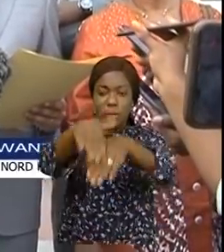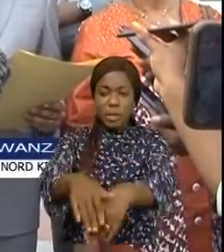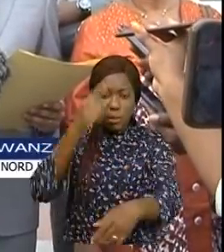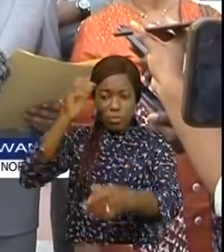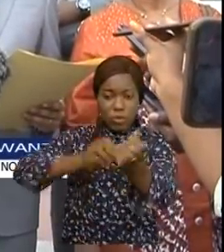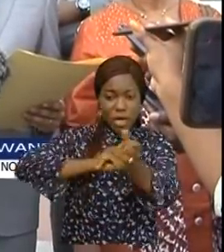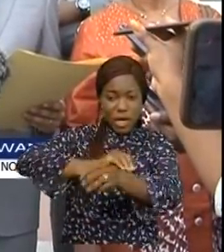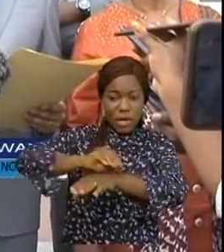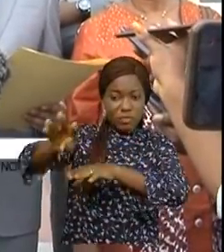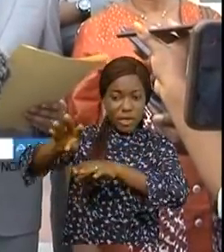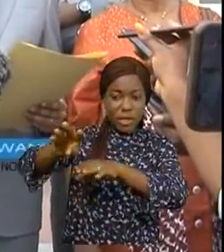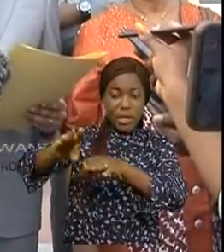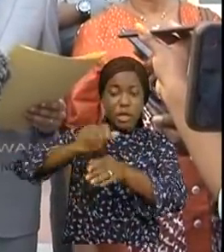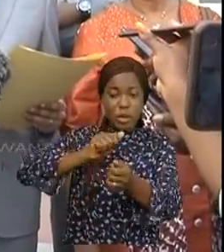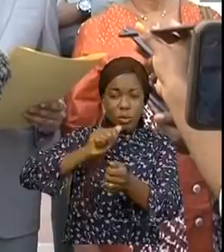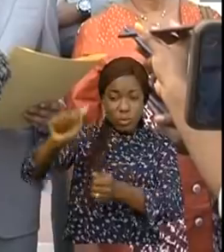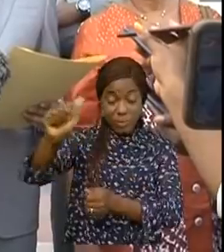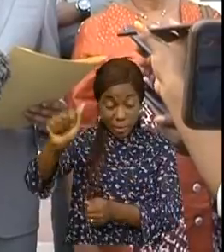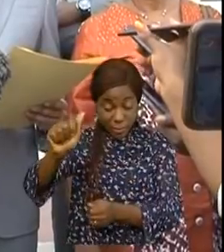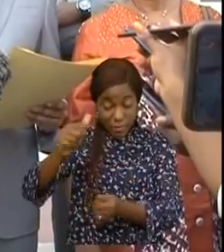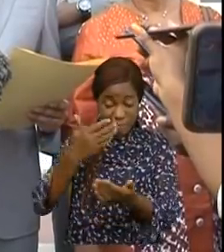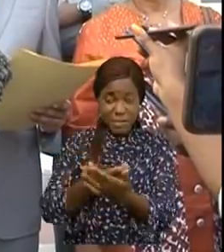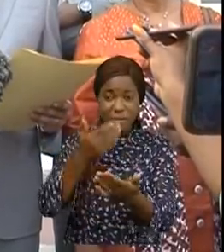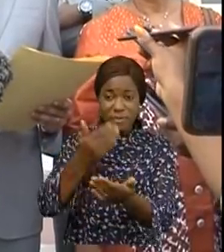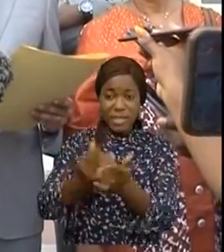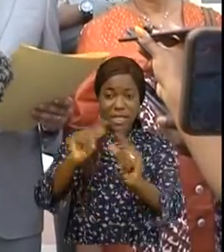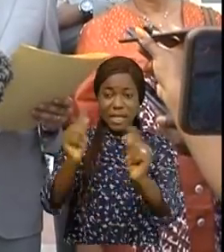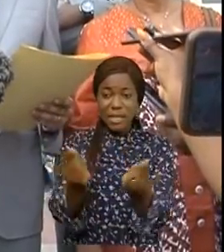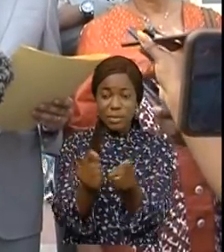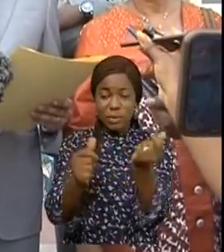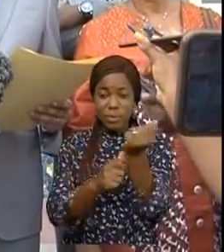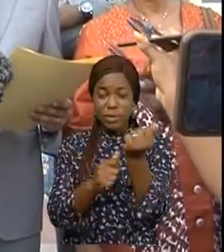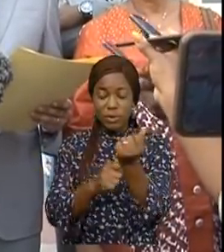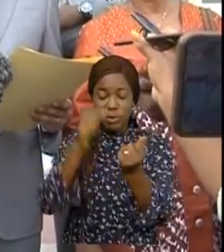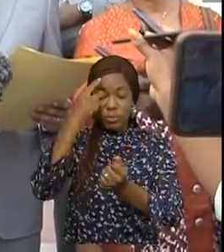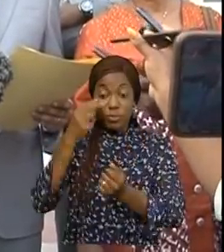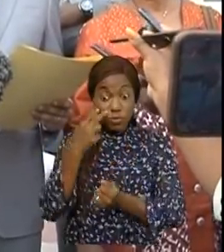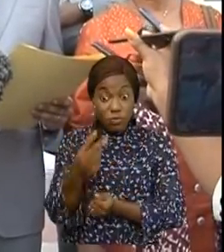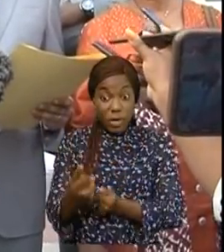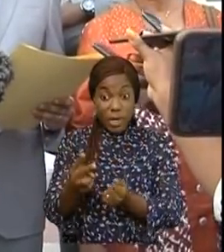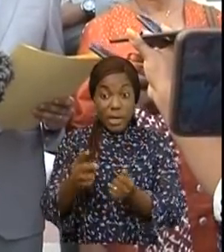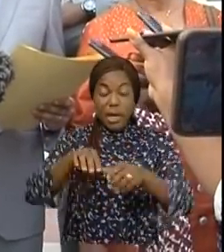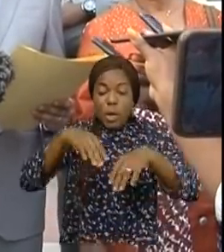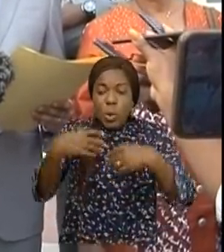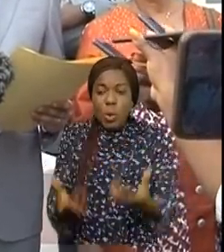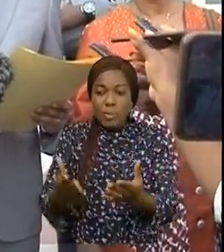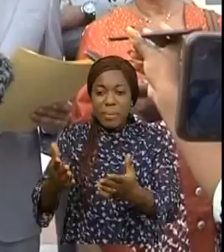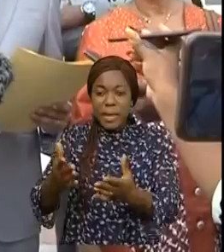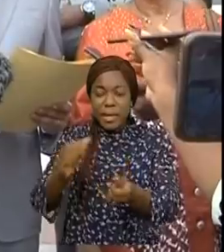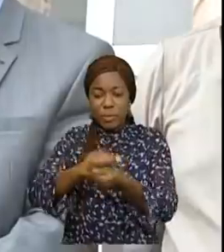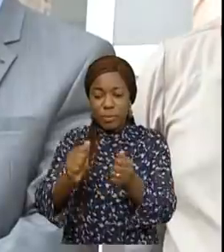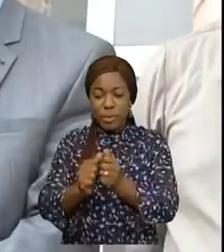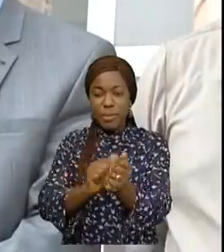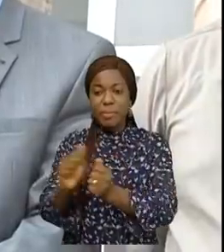dépêchant, notamment sur le lieu du sinistre, une équipe aux fins de s'enquérir de l'événement de la catastrophe et